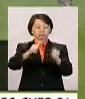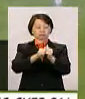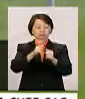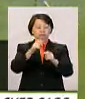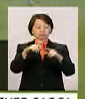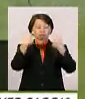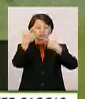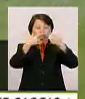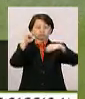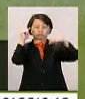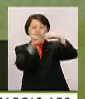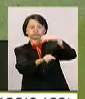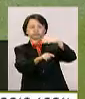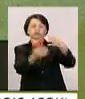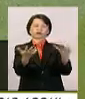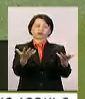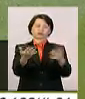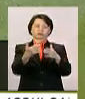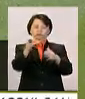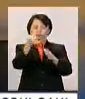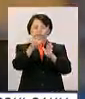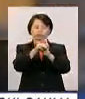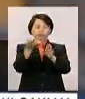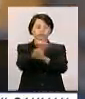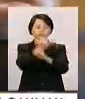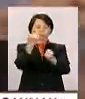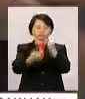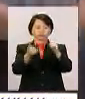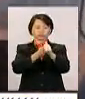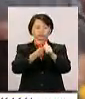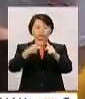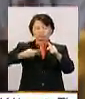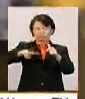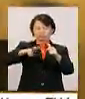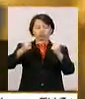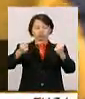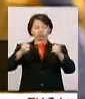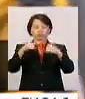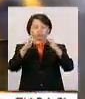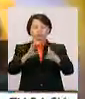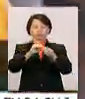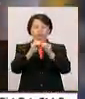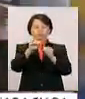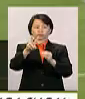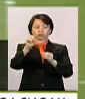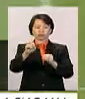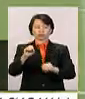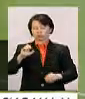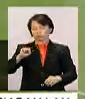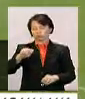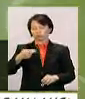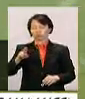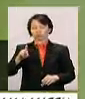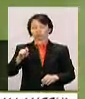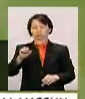pelawat berjaya membolosi gawang negara. 10 minit sebelum berakhir babak pertama menerusi rembatan kencang, pemain nombor 20 Shoji